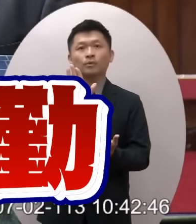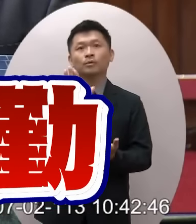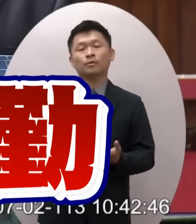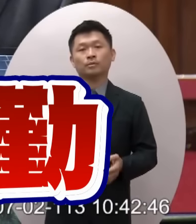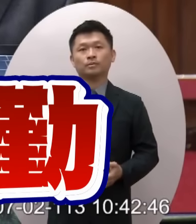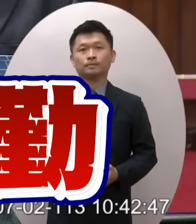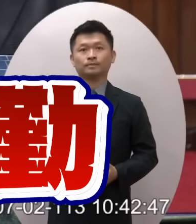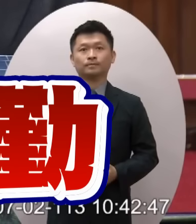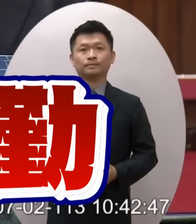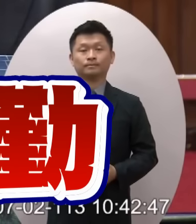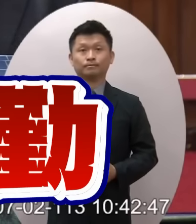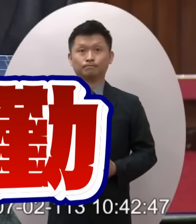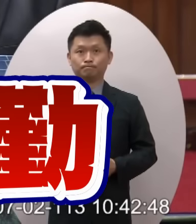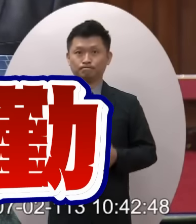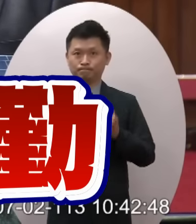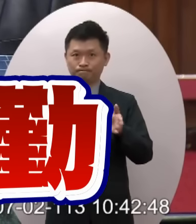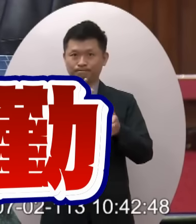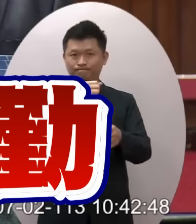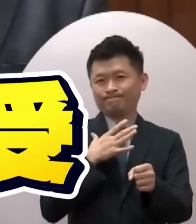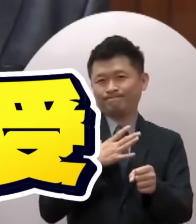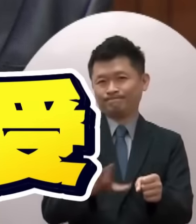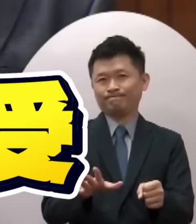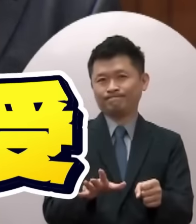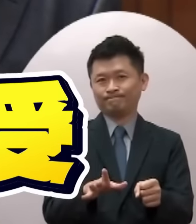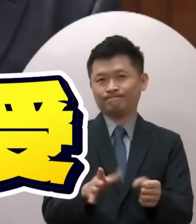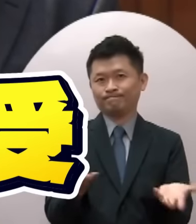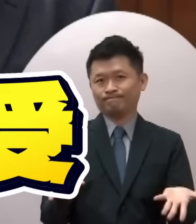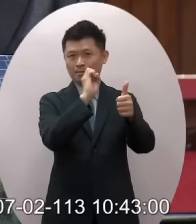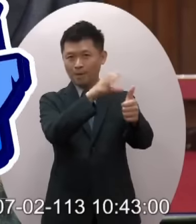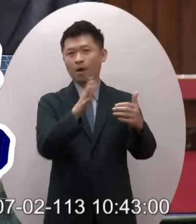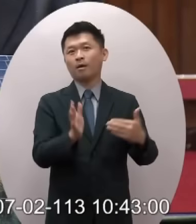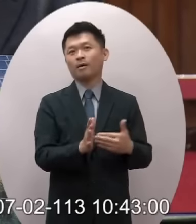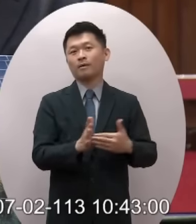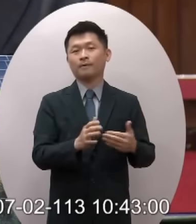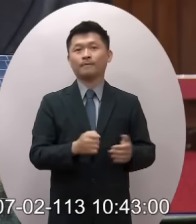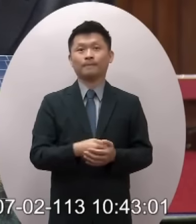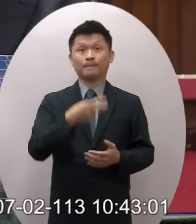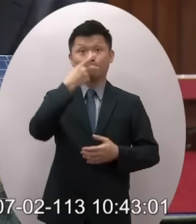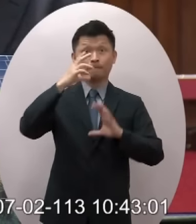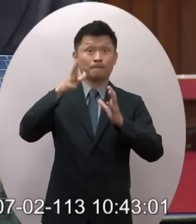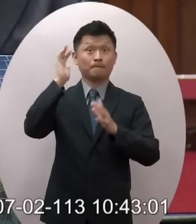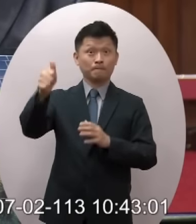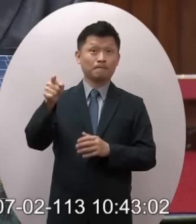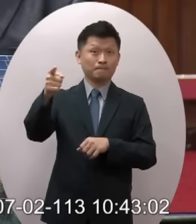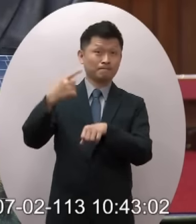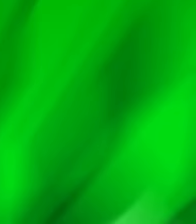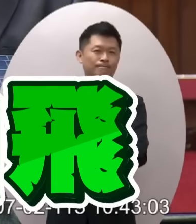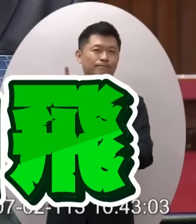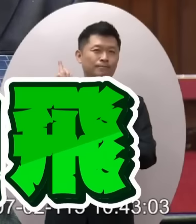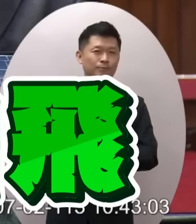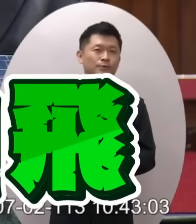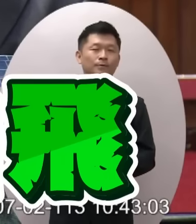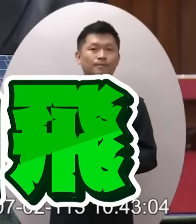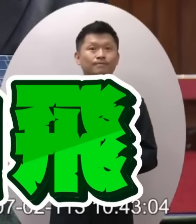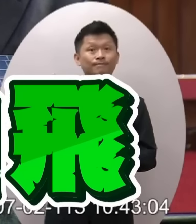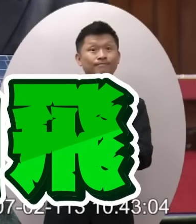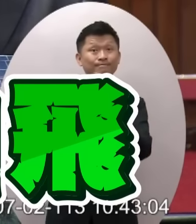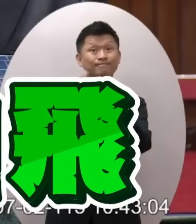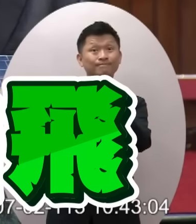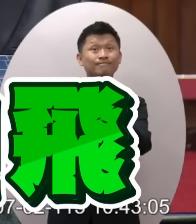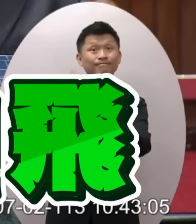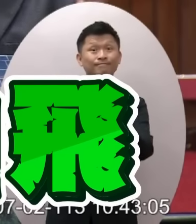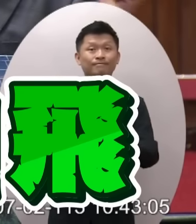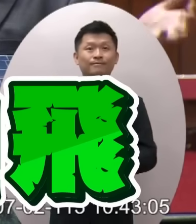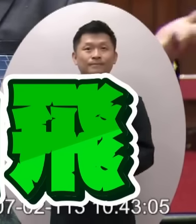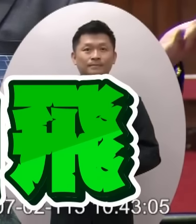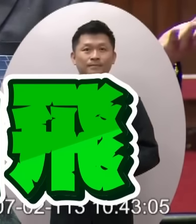你表达这个惯情就对了吼，我是感同身受。郭总统的性我太了解啊，伊这个人就是安那，胆惊